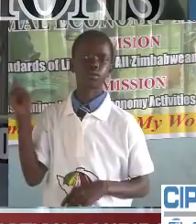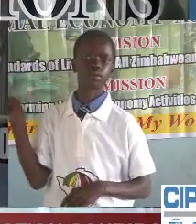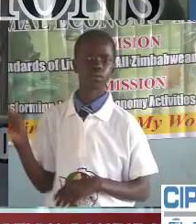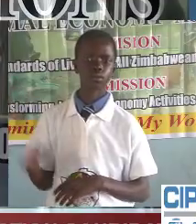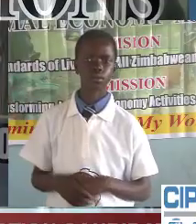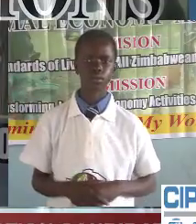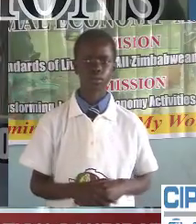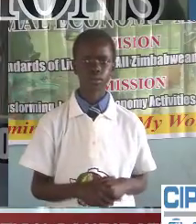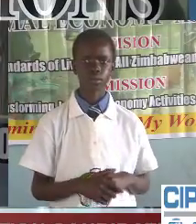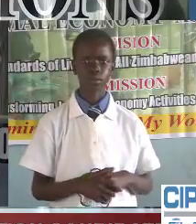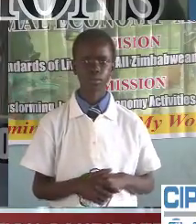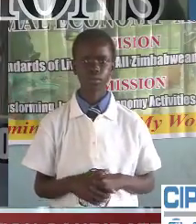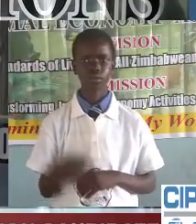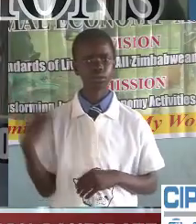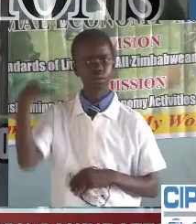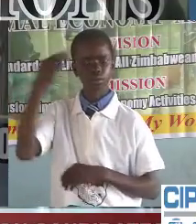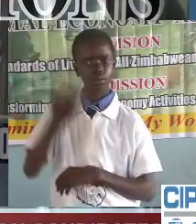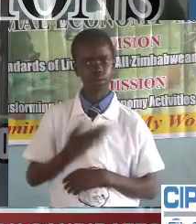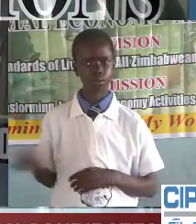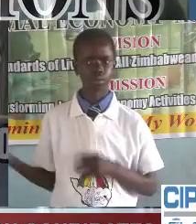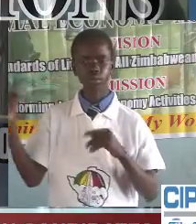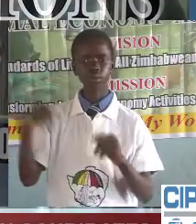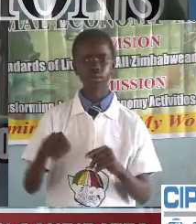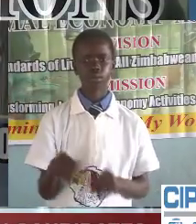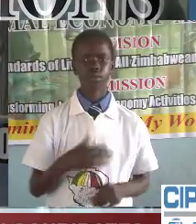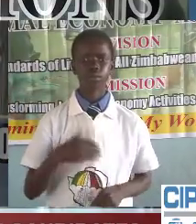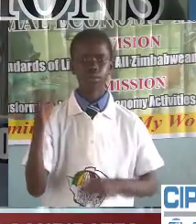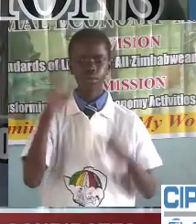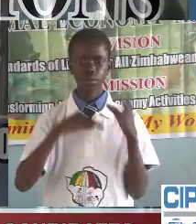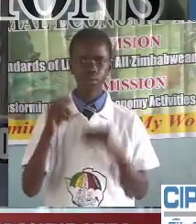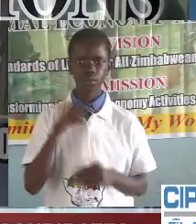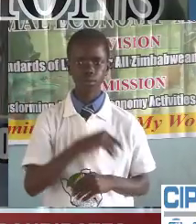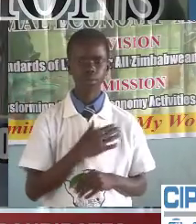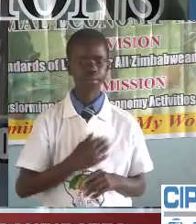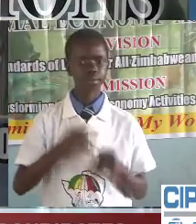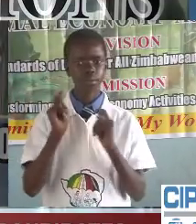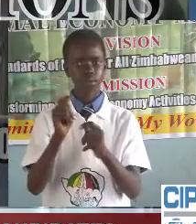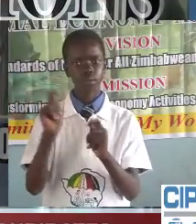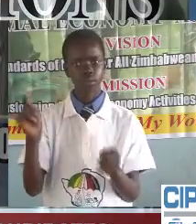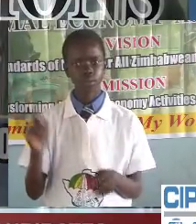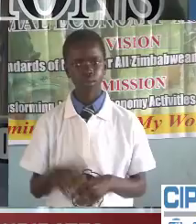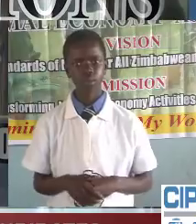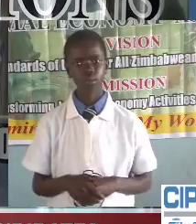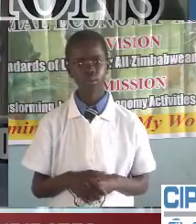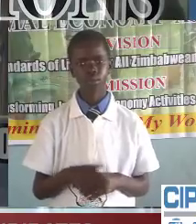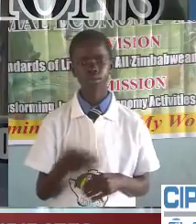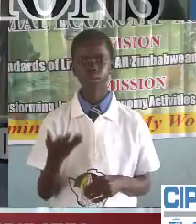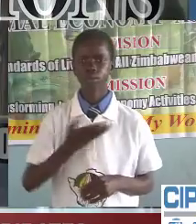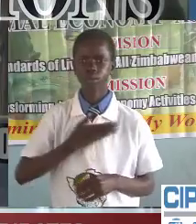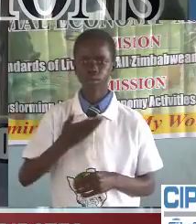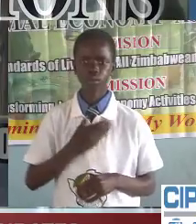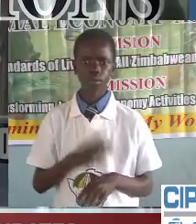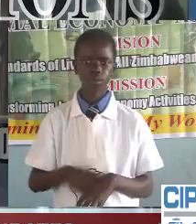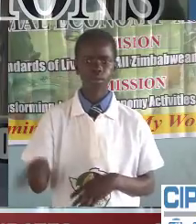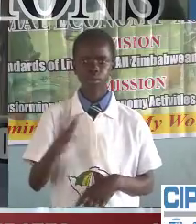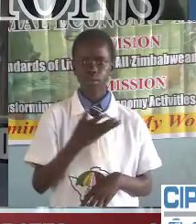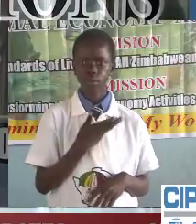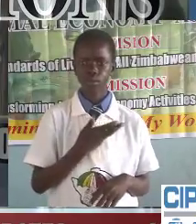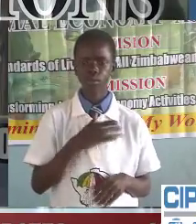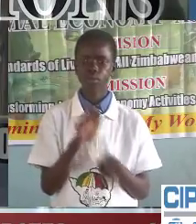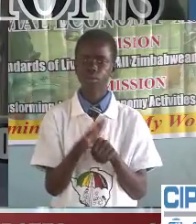Public Management. Zvinoreva izvo kuti tiri kudzidziswa unyanzvi hwekutungamira